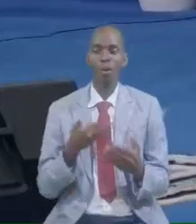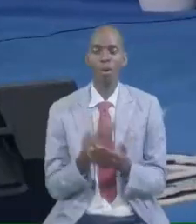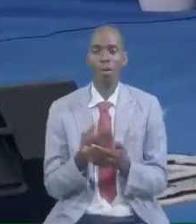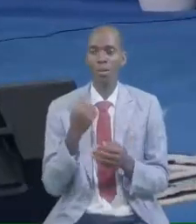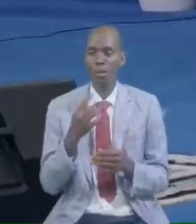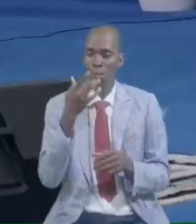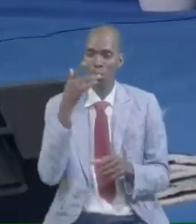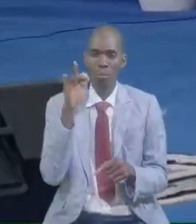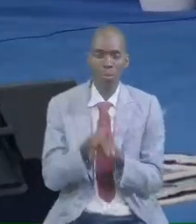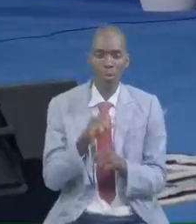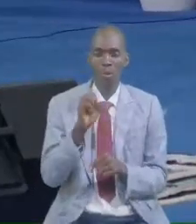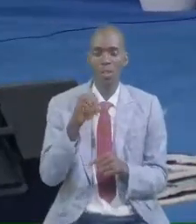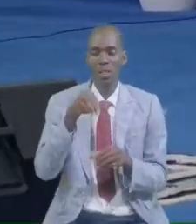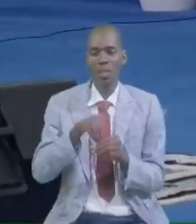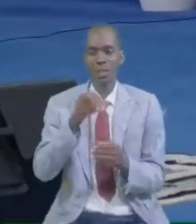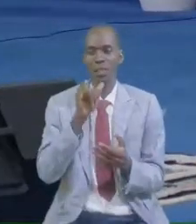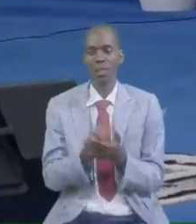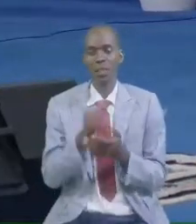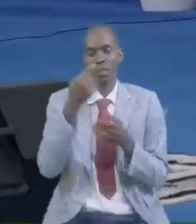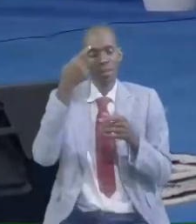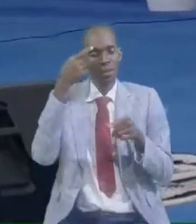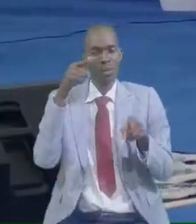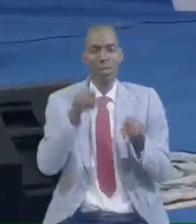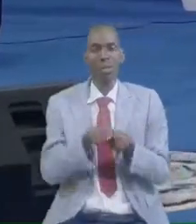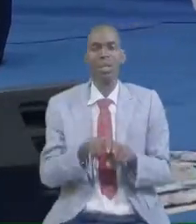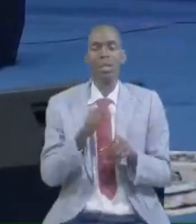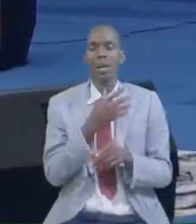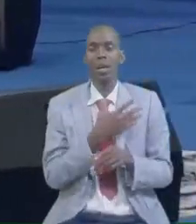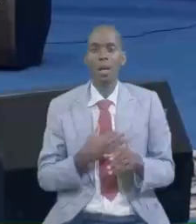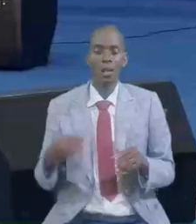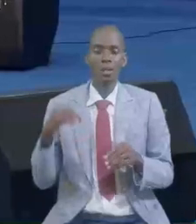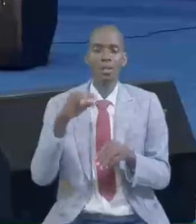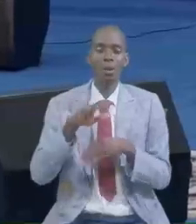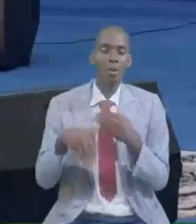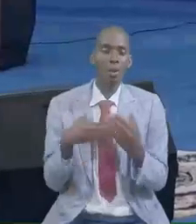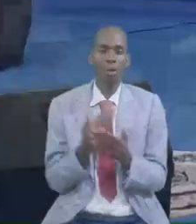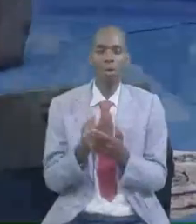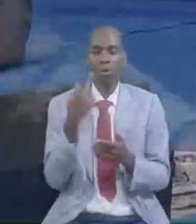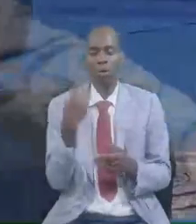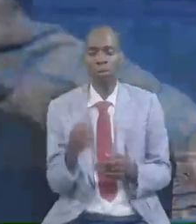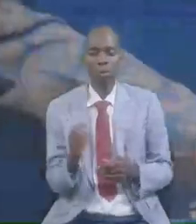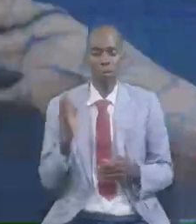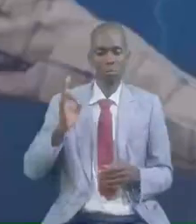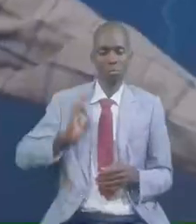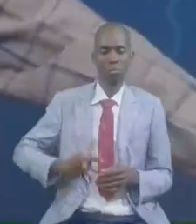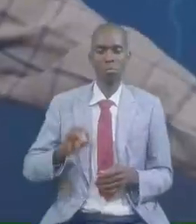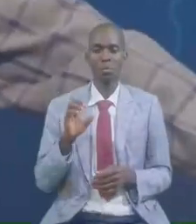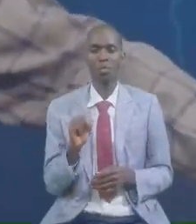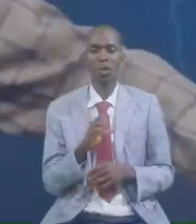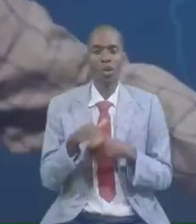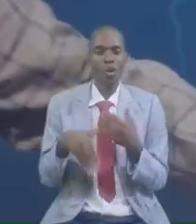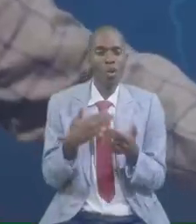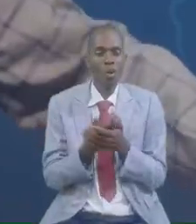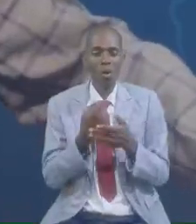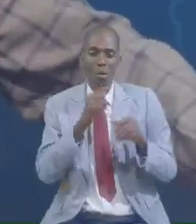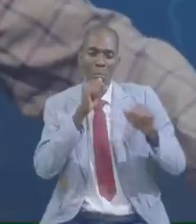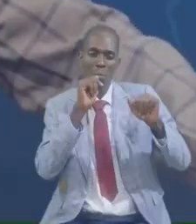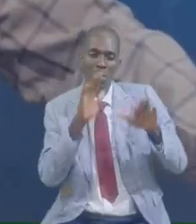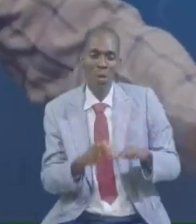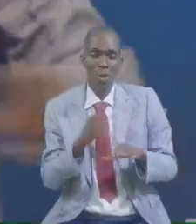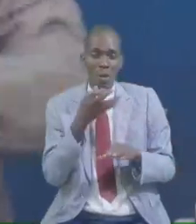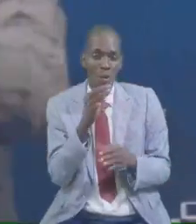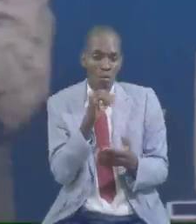les promesses dans cette alliance et tous les profits et toutes les bénédictions